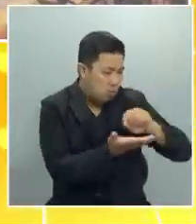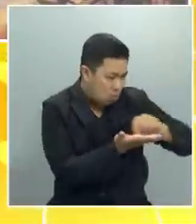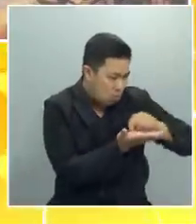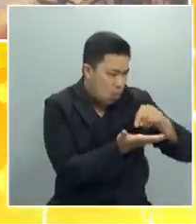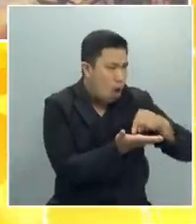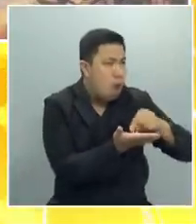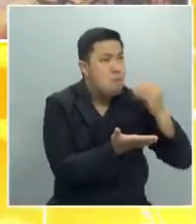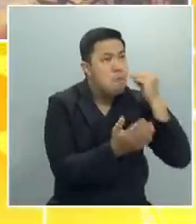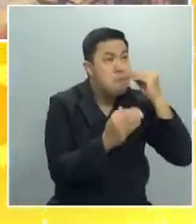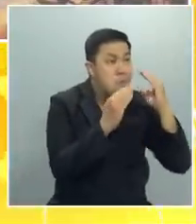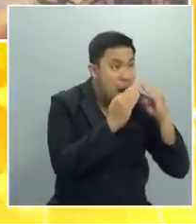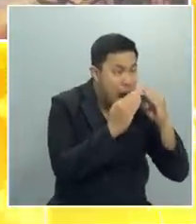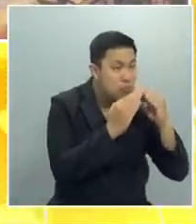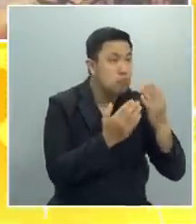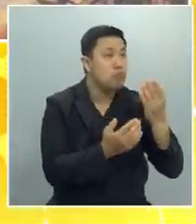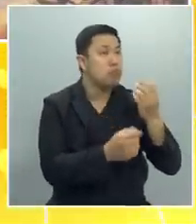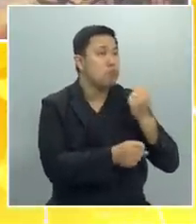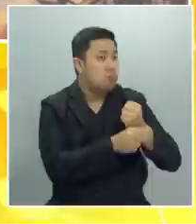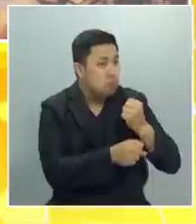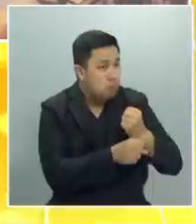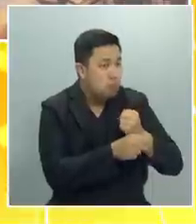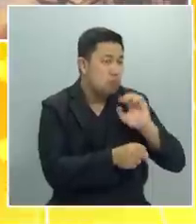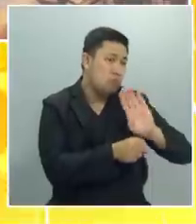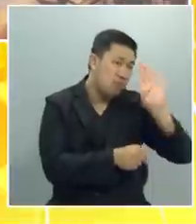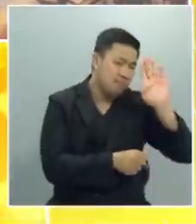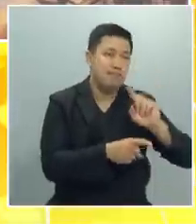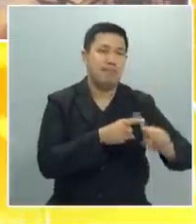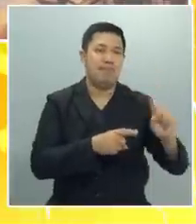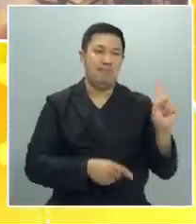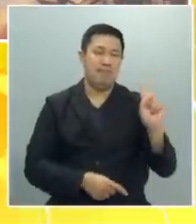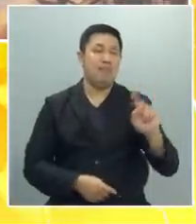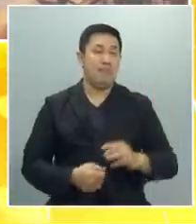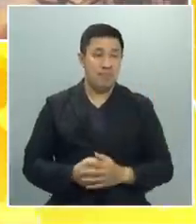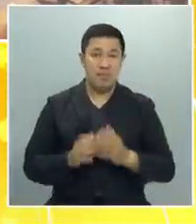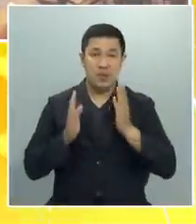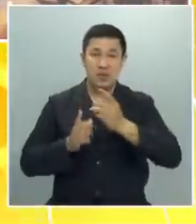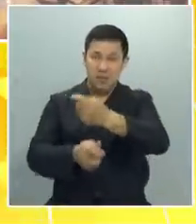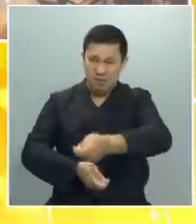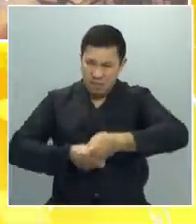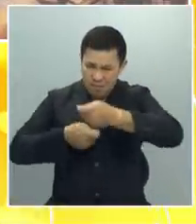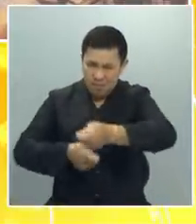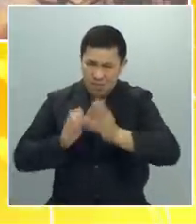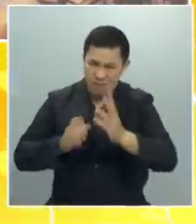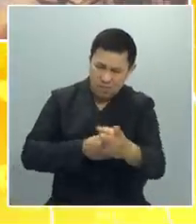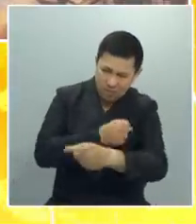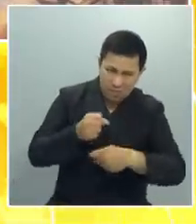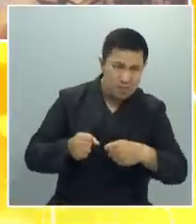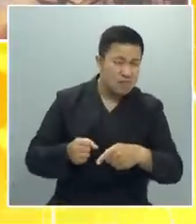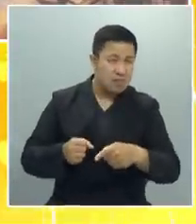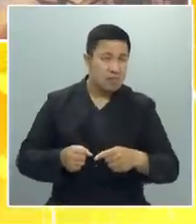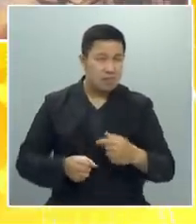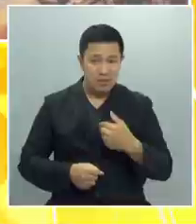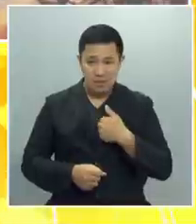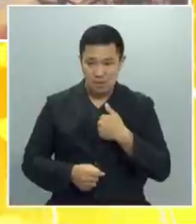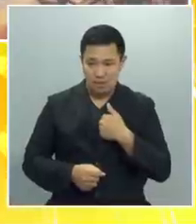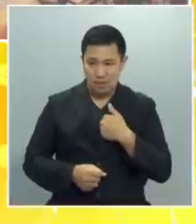เลยค่ะสำคัญคือผมคิดว่าชาวนาบางคนชาวสวนบางท่านอาจจะคิดว่าอุ้ยเรา